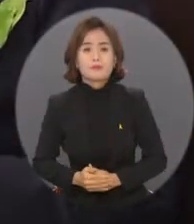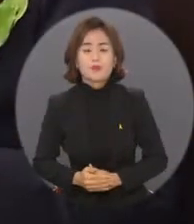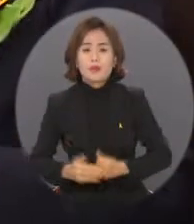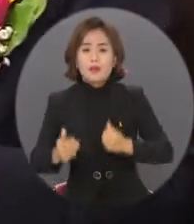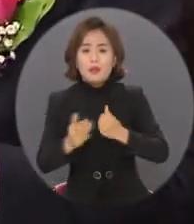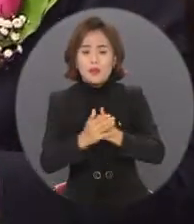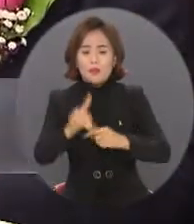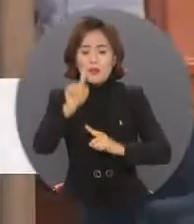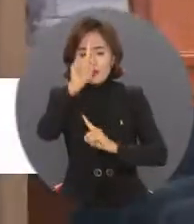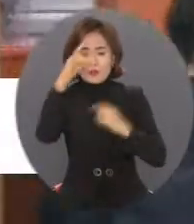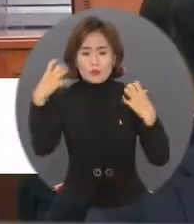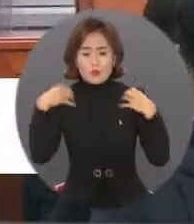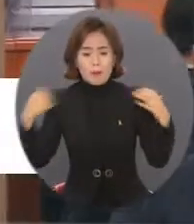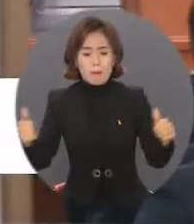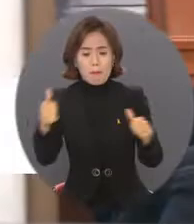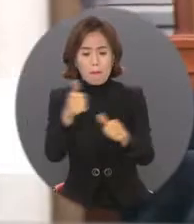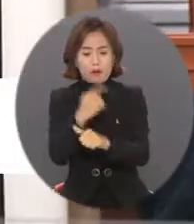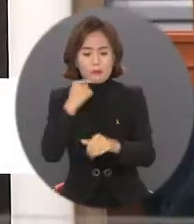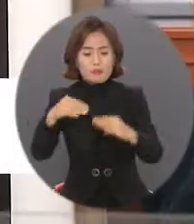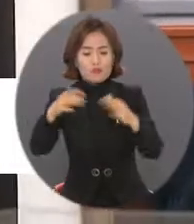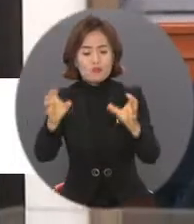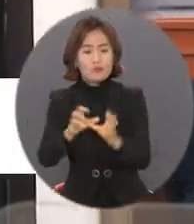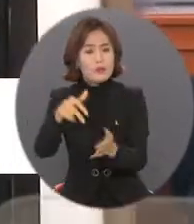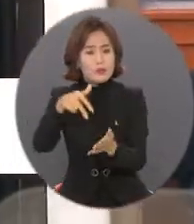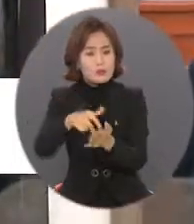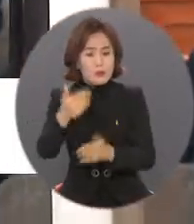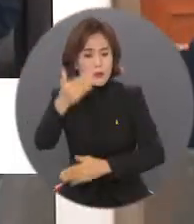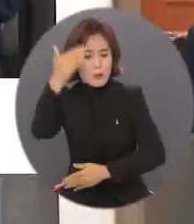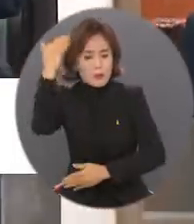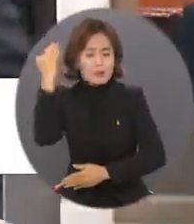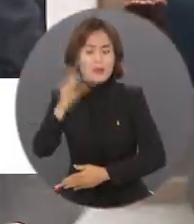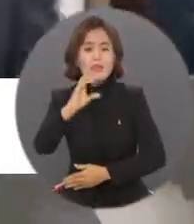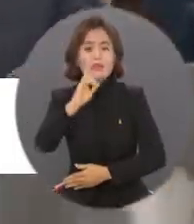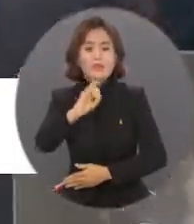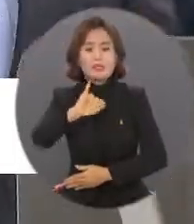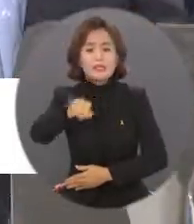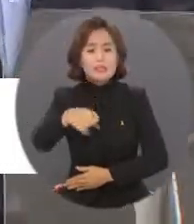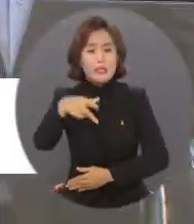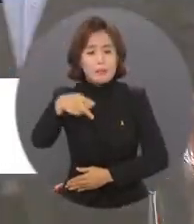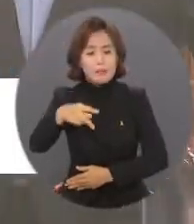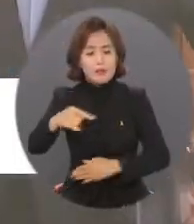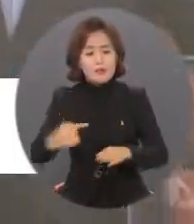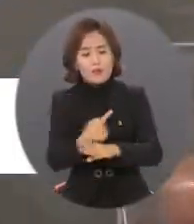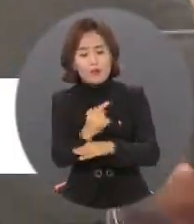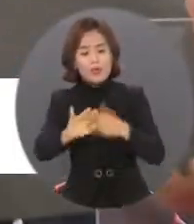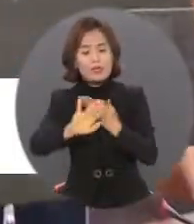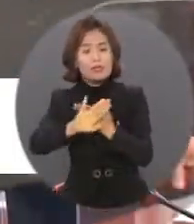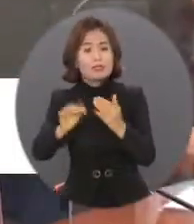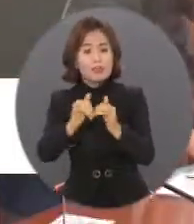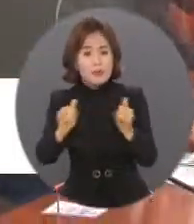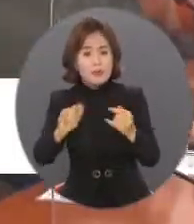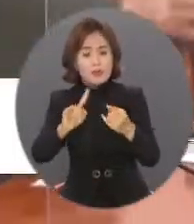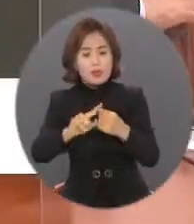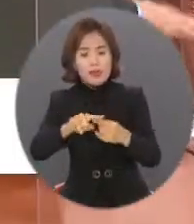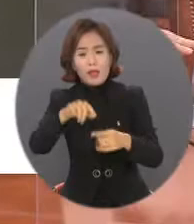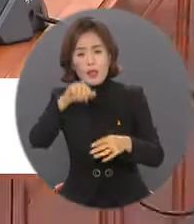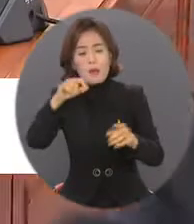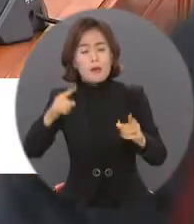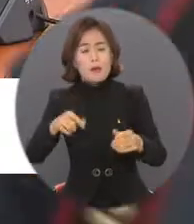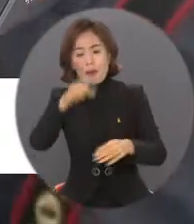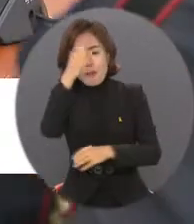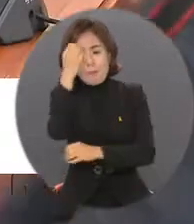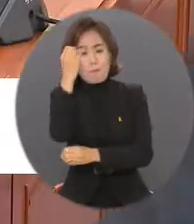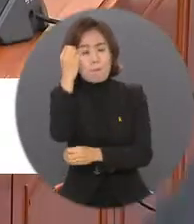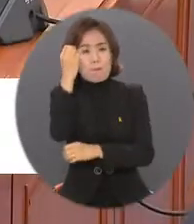이 때문에 전공 주체로 내밀고 있는 민주당이 과거 djp 연합 때처럼 제 3지대 후보들에게 개헌 등을 매개로 한 연립